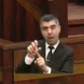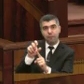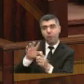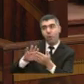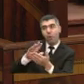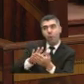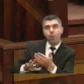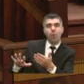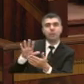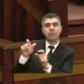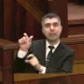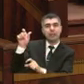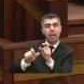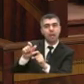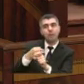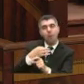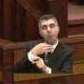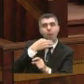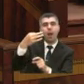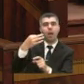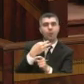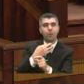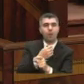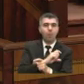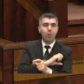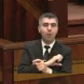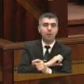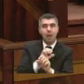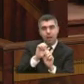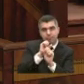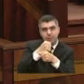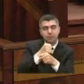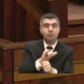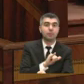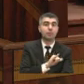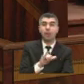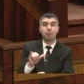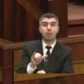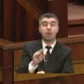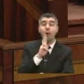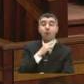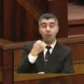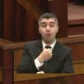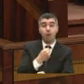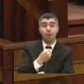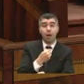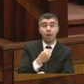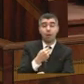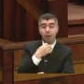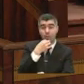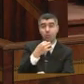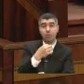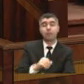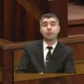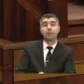من يخالفه الرأي. أعتقد على أن الحكومة مطالبة مثلما نحن مطالبون جميعا بطبيعة الحال